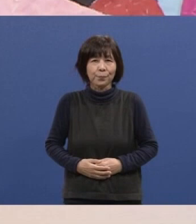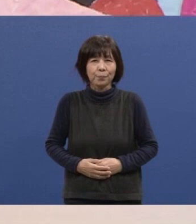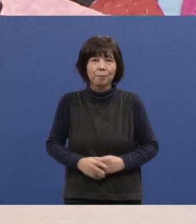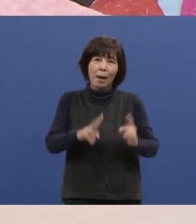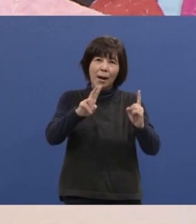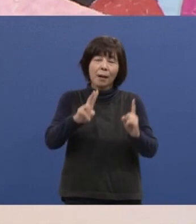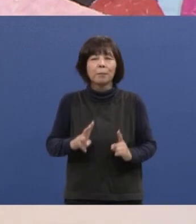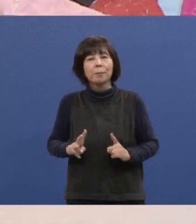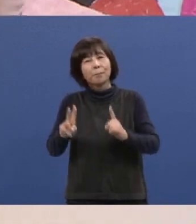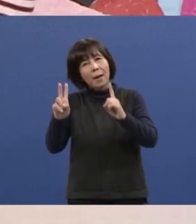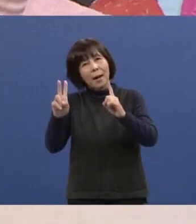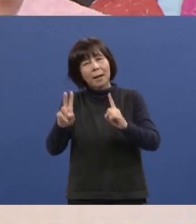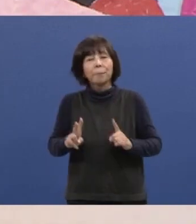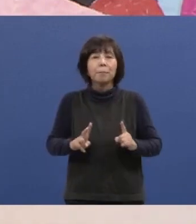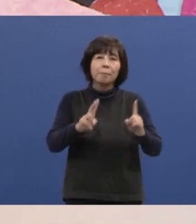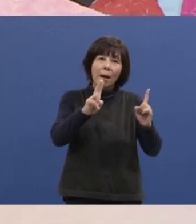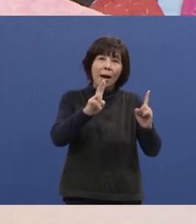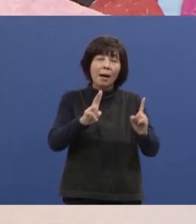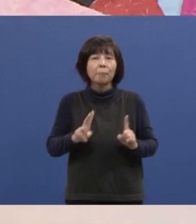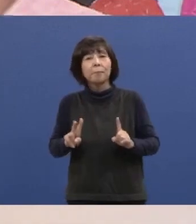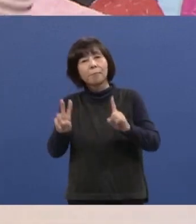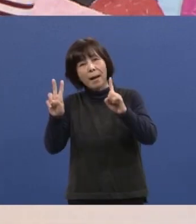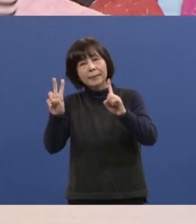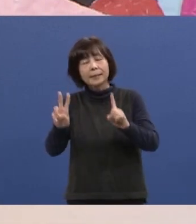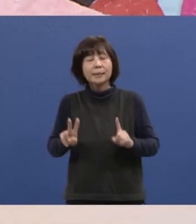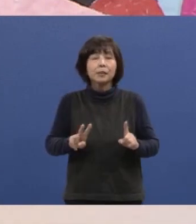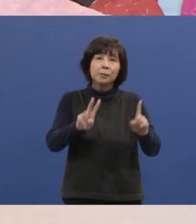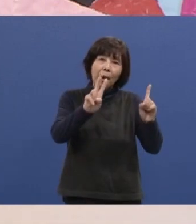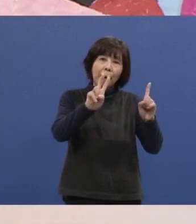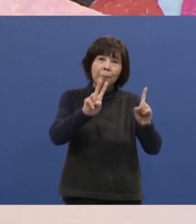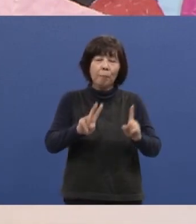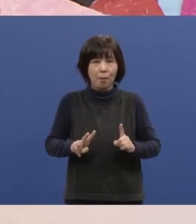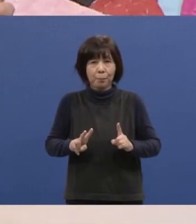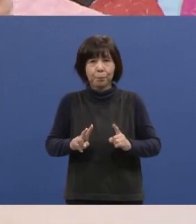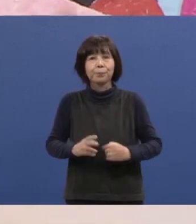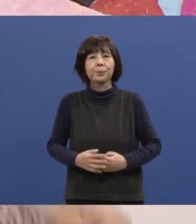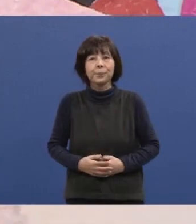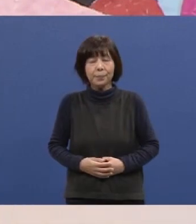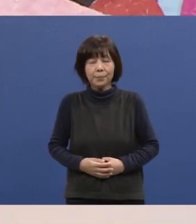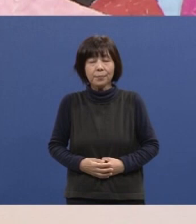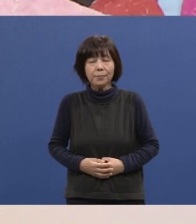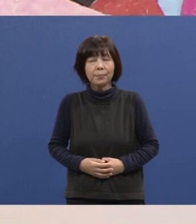う。 まあまあまあ、マジックマンボ。